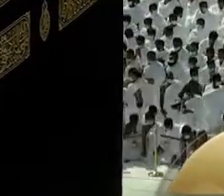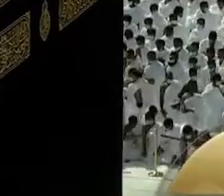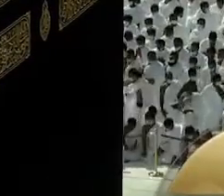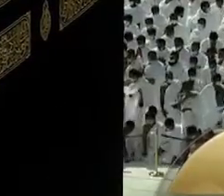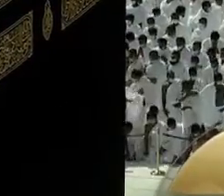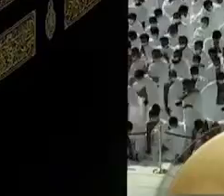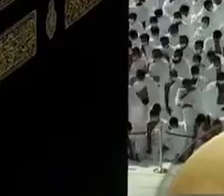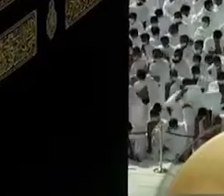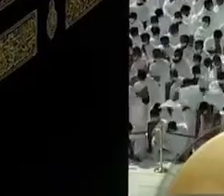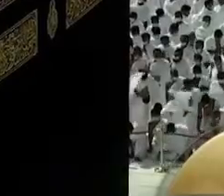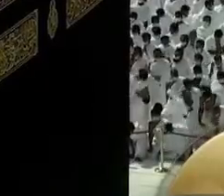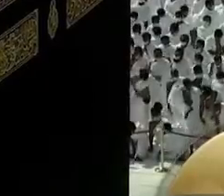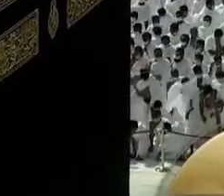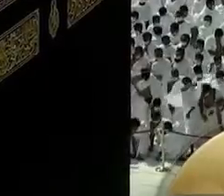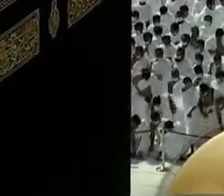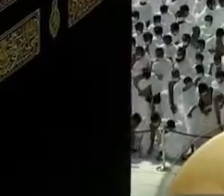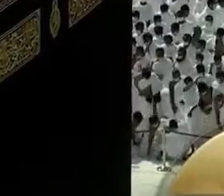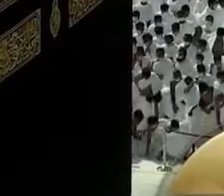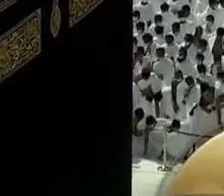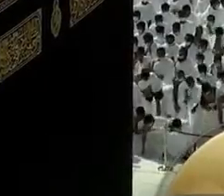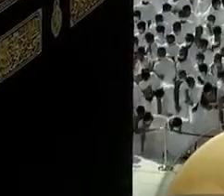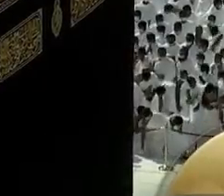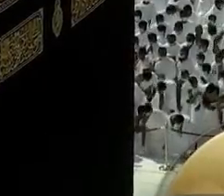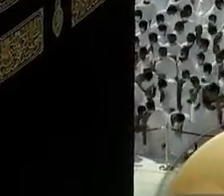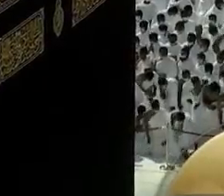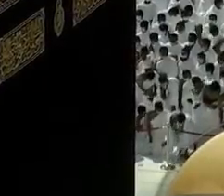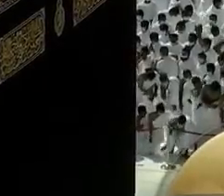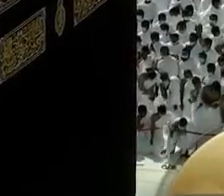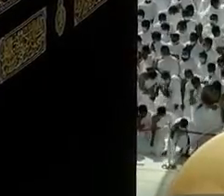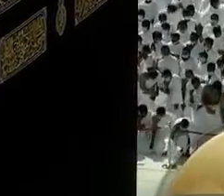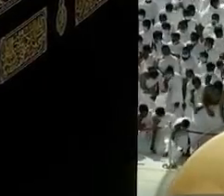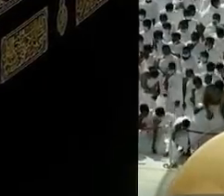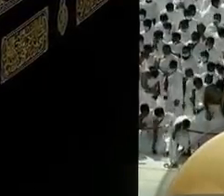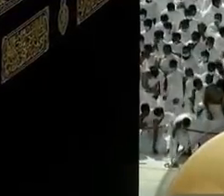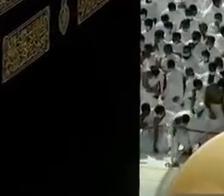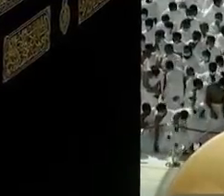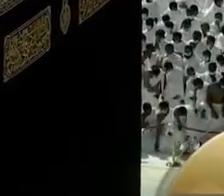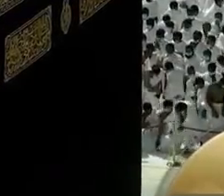الله أكبر، أشهد أن لا إله إلا